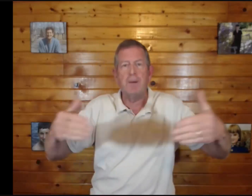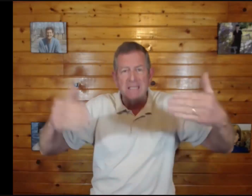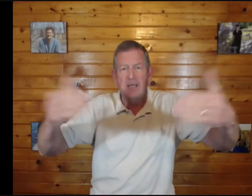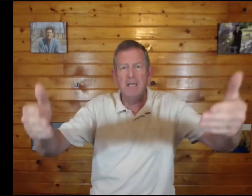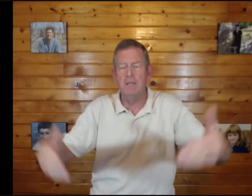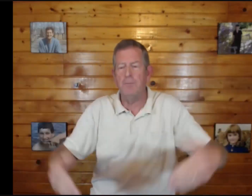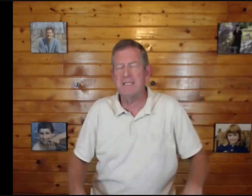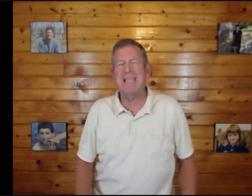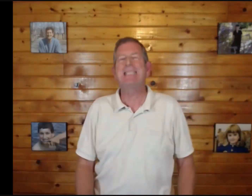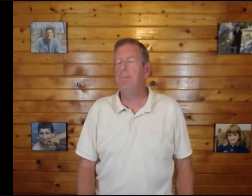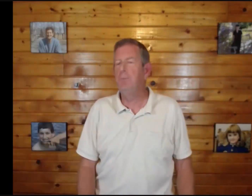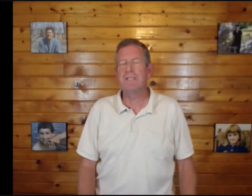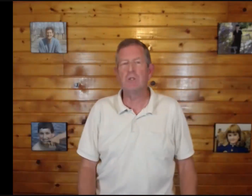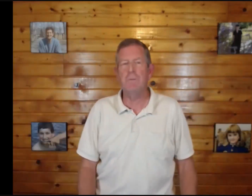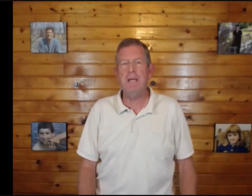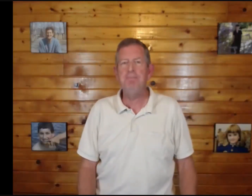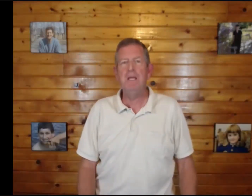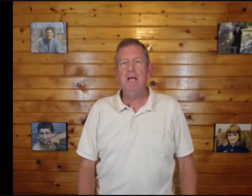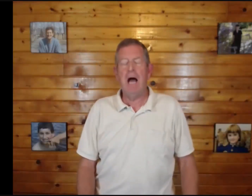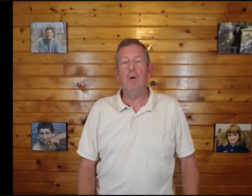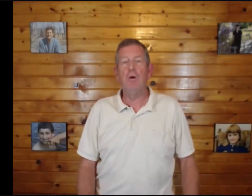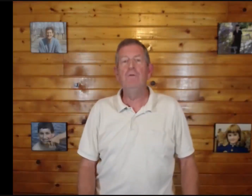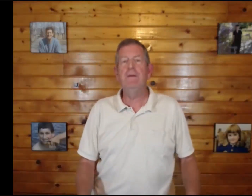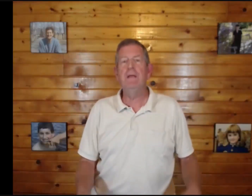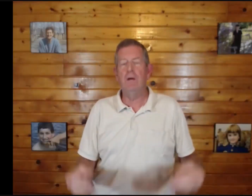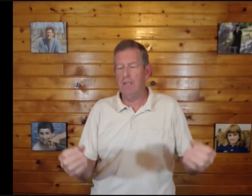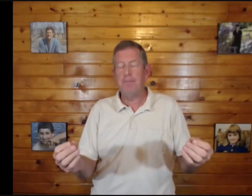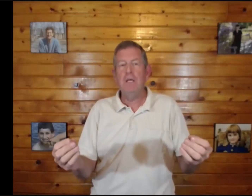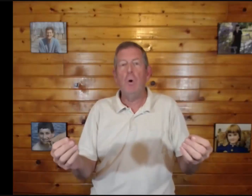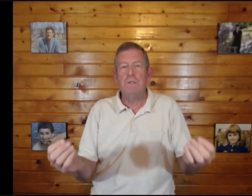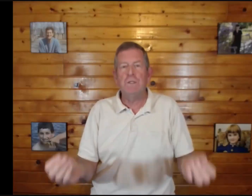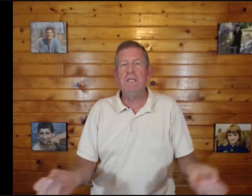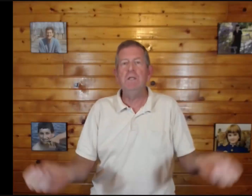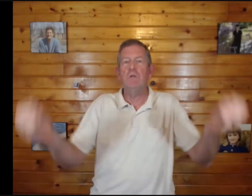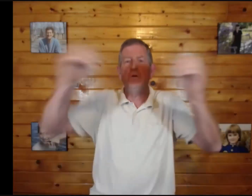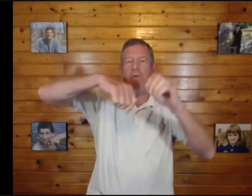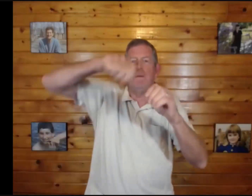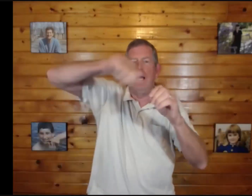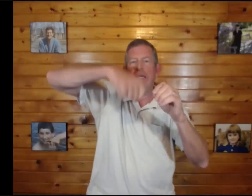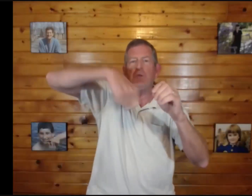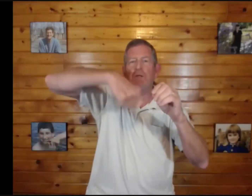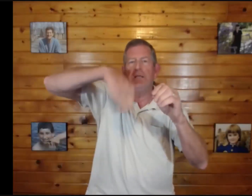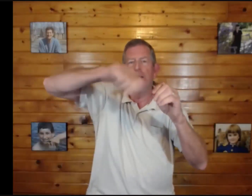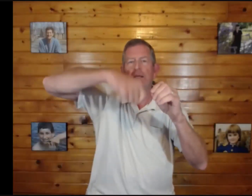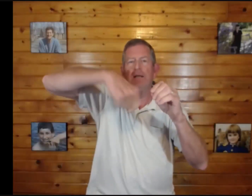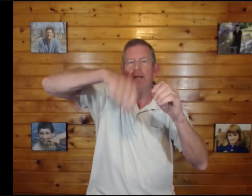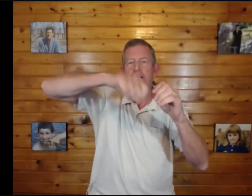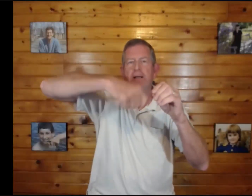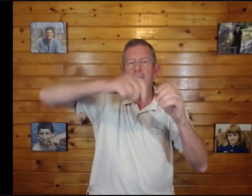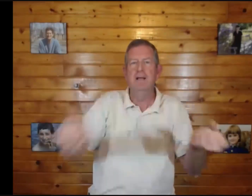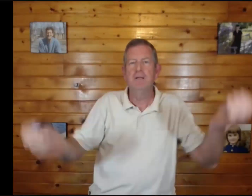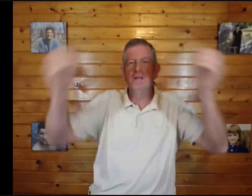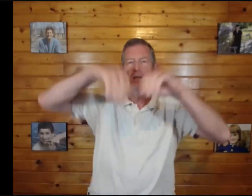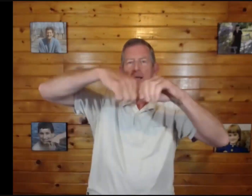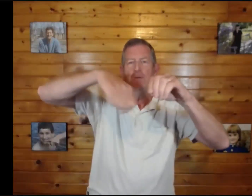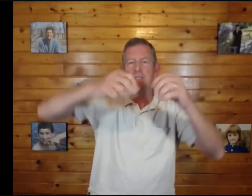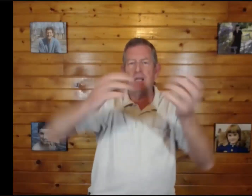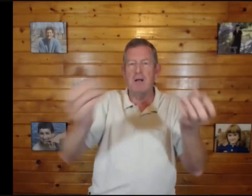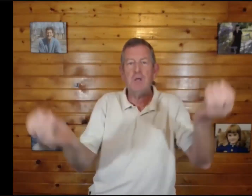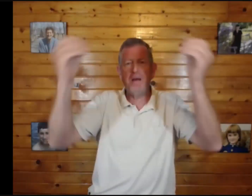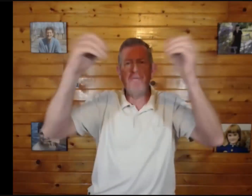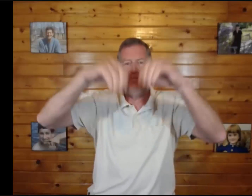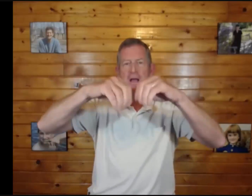vous ai prescrites pour cette semaine, alors vous avez appris aussi ce verbe-là. Qu'est-ce que c'est?